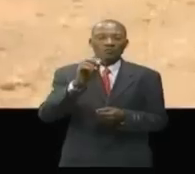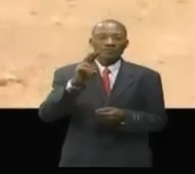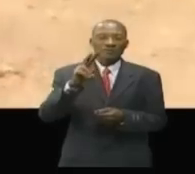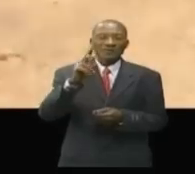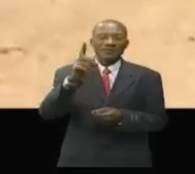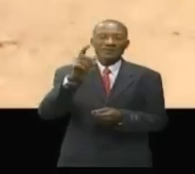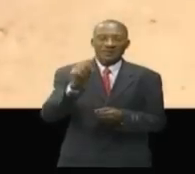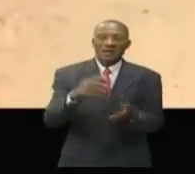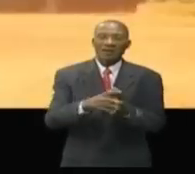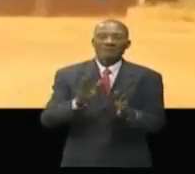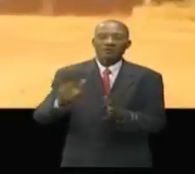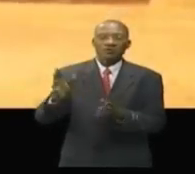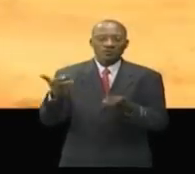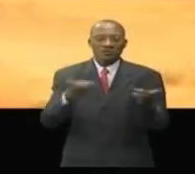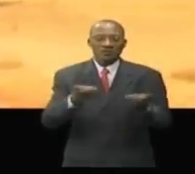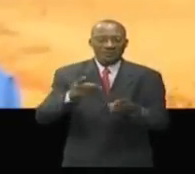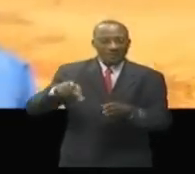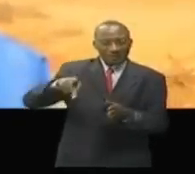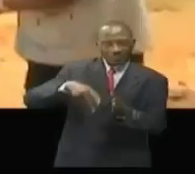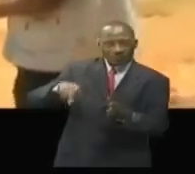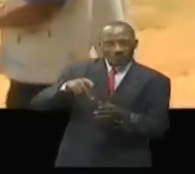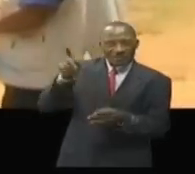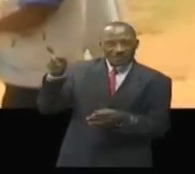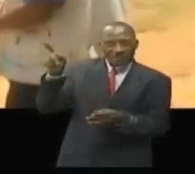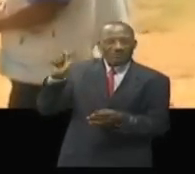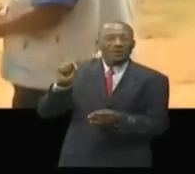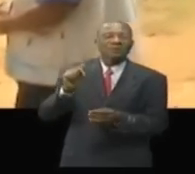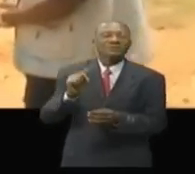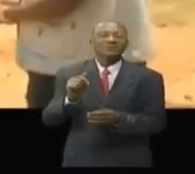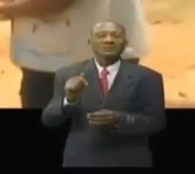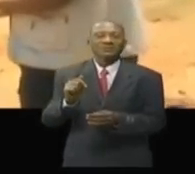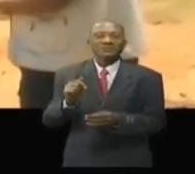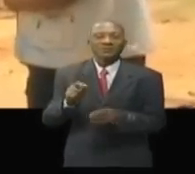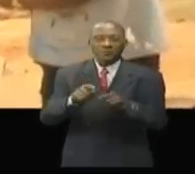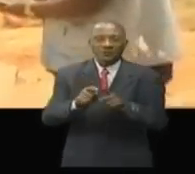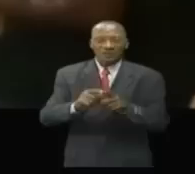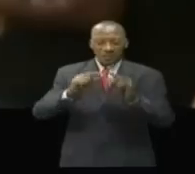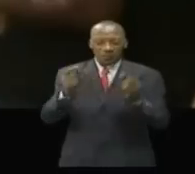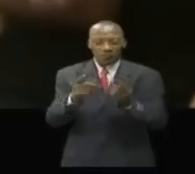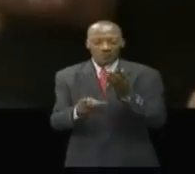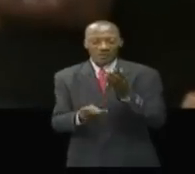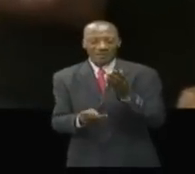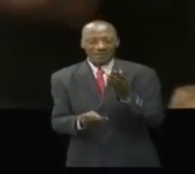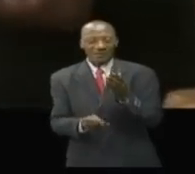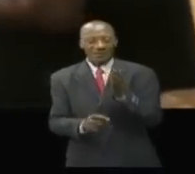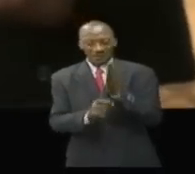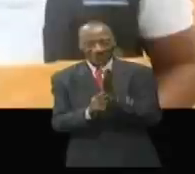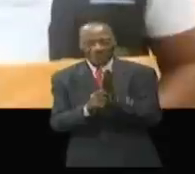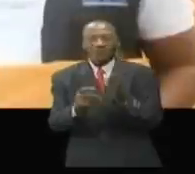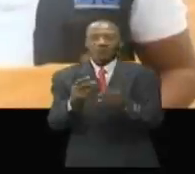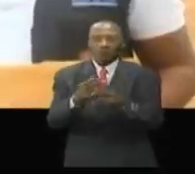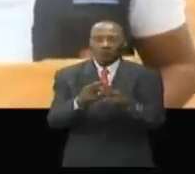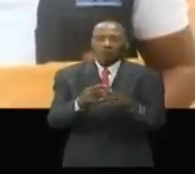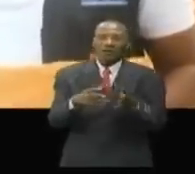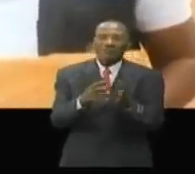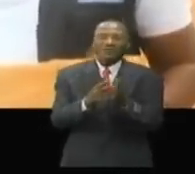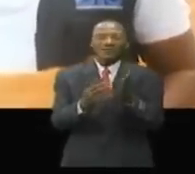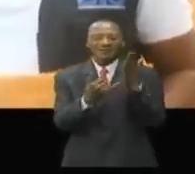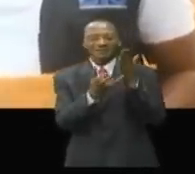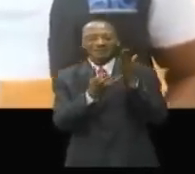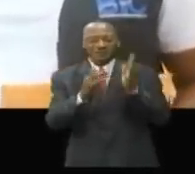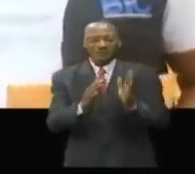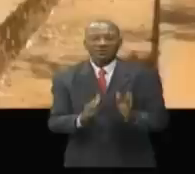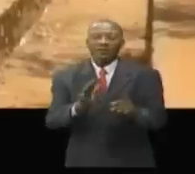le directeur provincial ingénieur Augustin, et les bureaux techniques de contrôle BTC, conduite par les ingénieurs Estache Kiza et